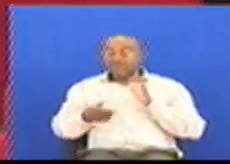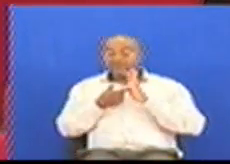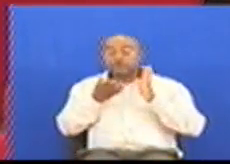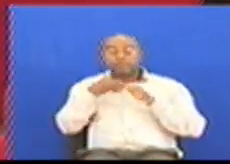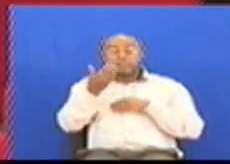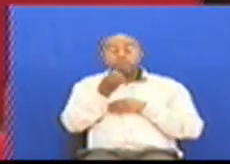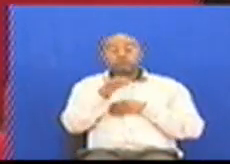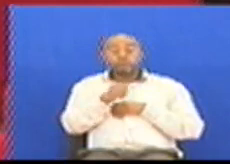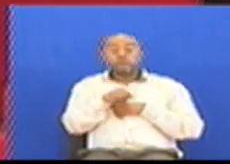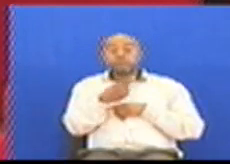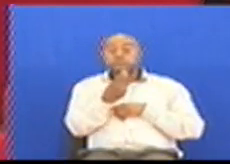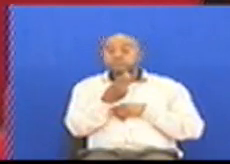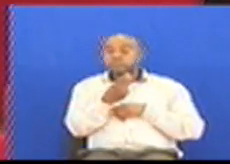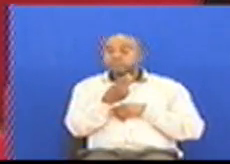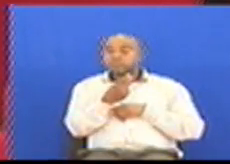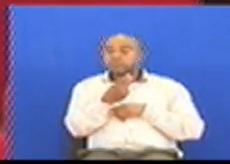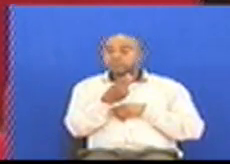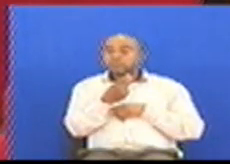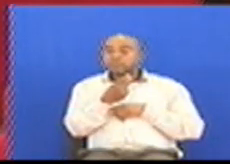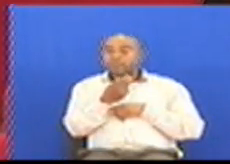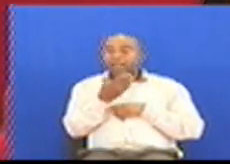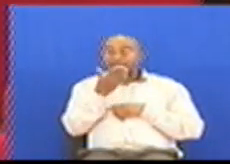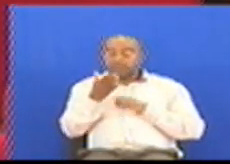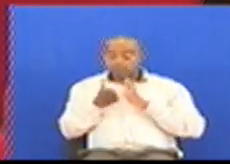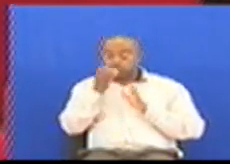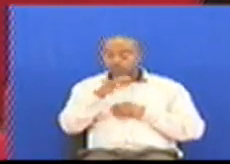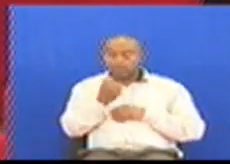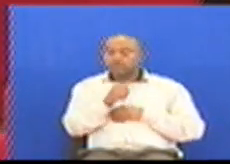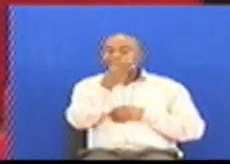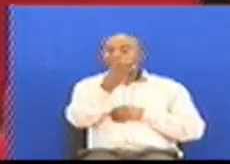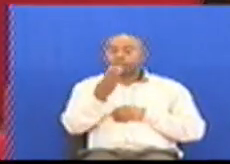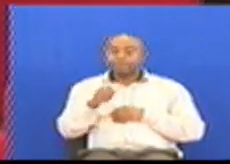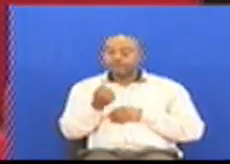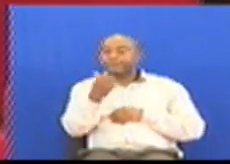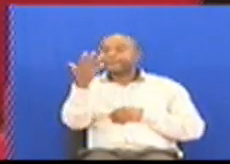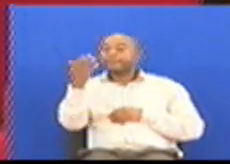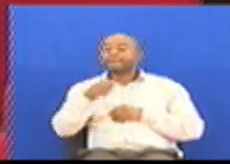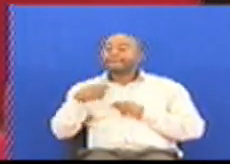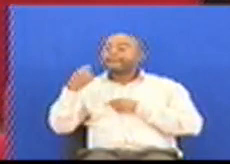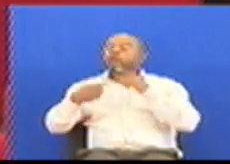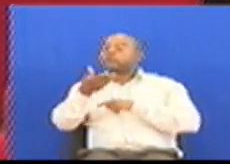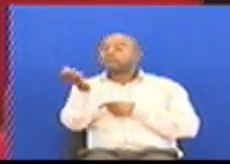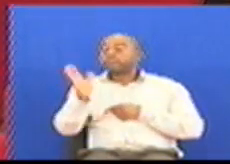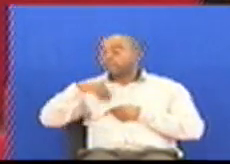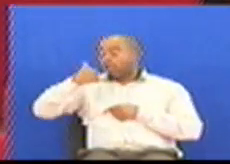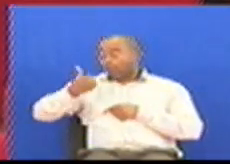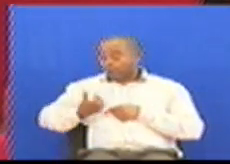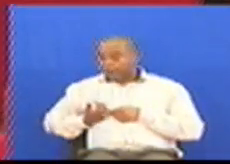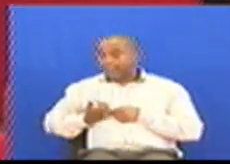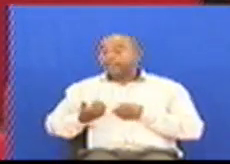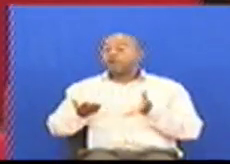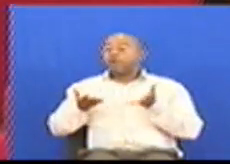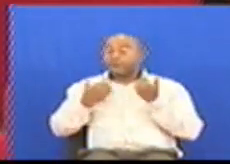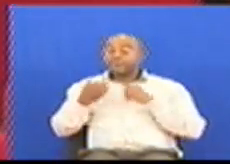au milioni 2, waanze sasa kutoa kuanzia milioni 3, milioni 5 na kuendelea, ili wanawake waweze